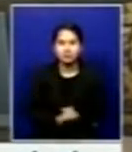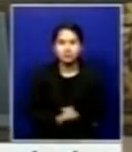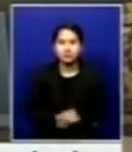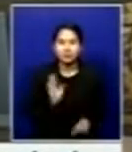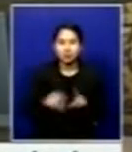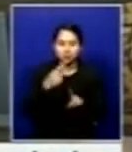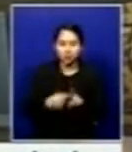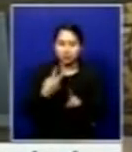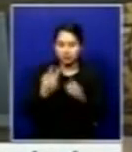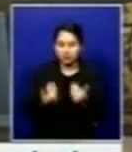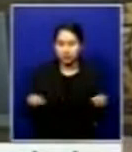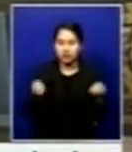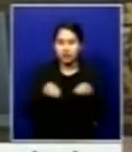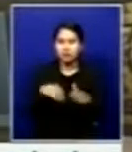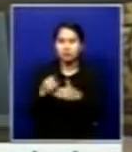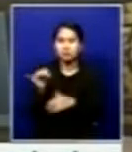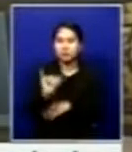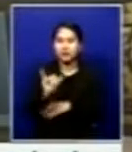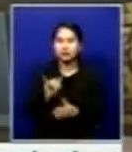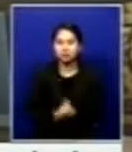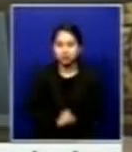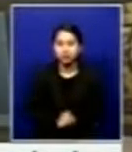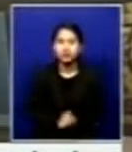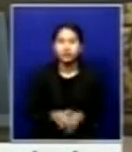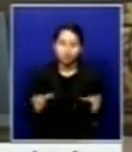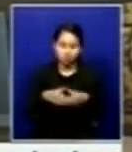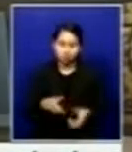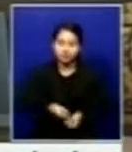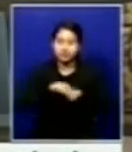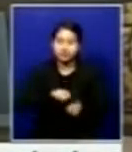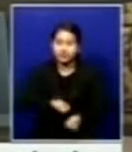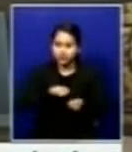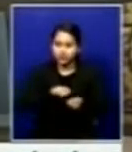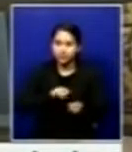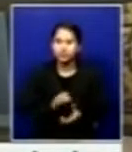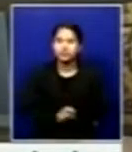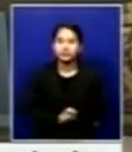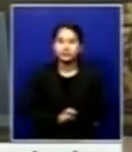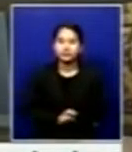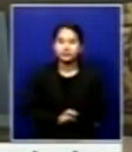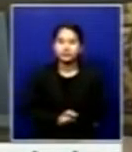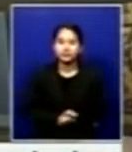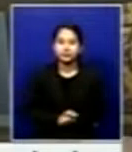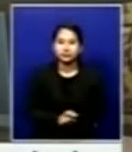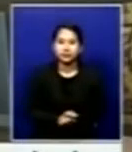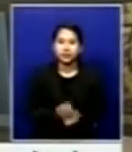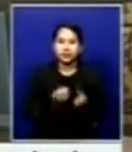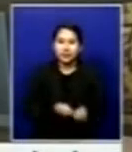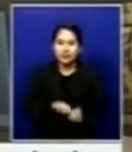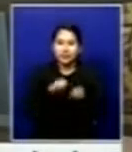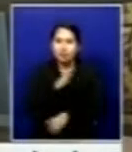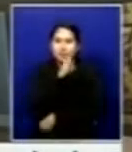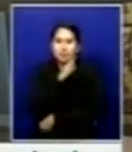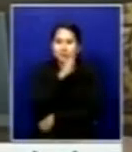ะครับพี่น้องภาคเกษตรก็มีกลิ่นอีกมีเกษตรผีอีก